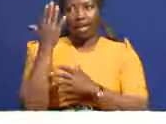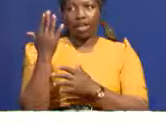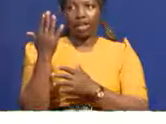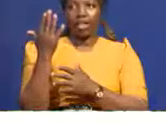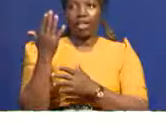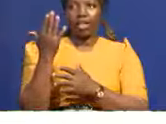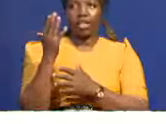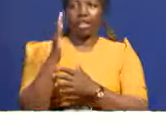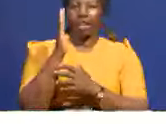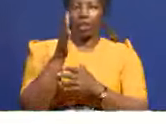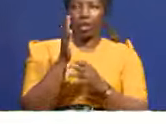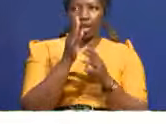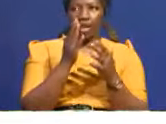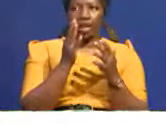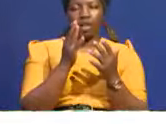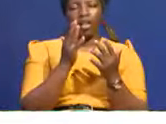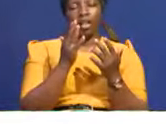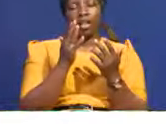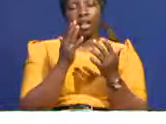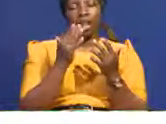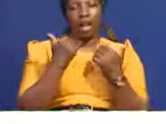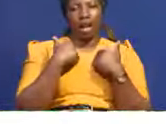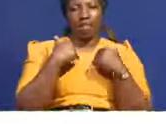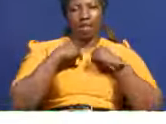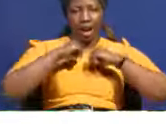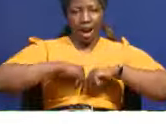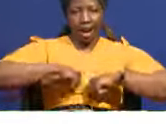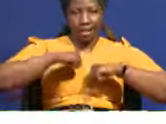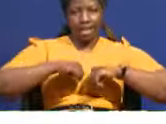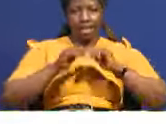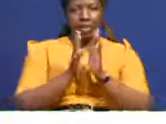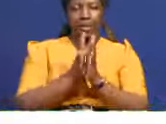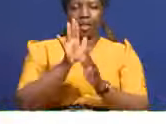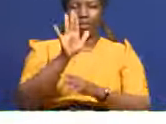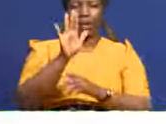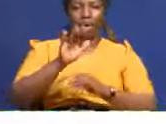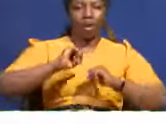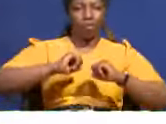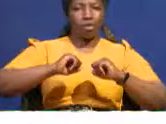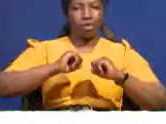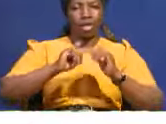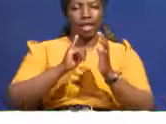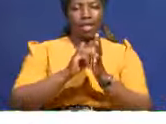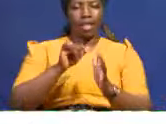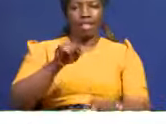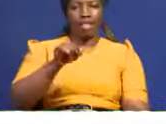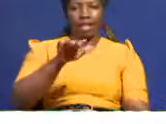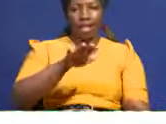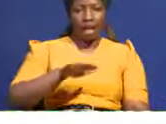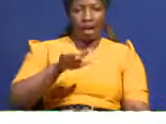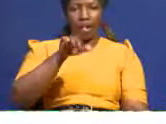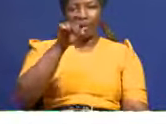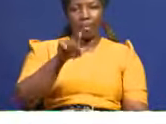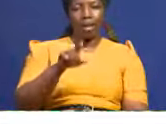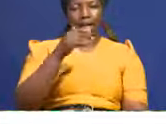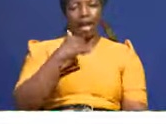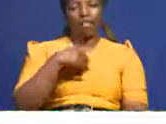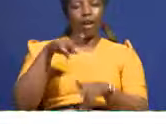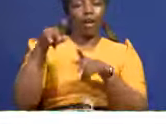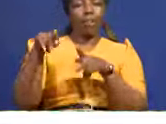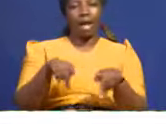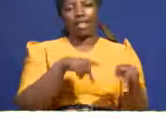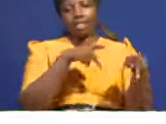so nitawapangia, nimekubaliana na commandant wenu ya kwamba hapa lazima kuwe na party.